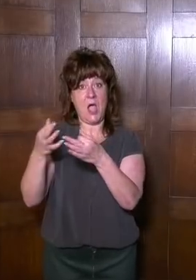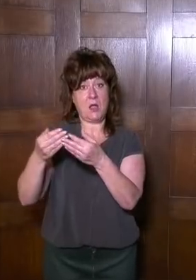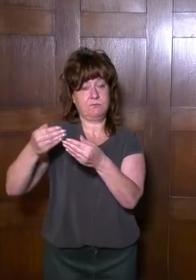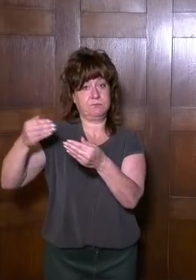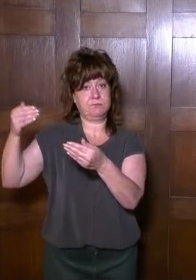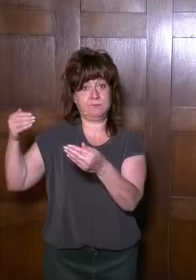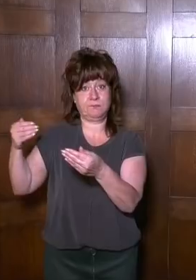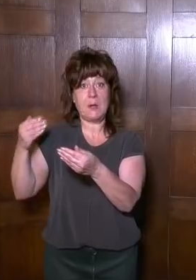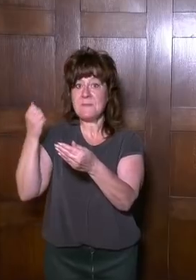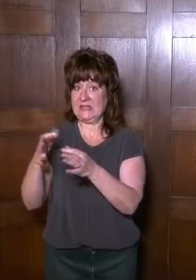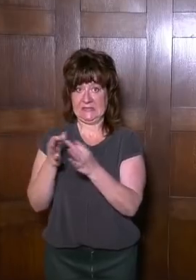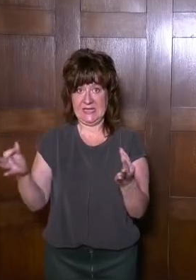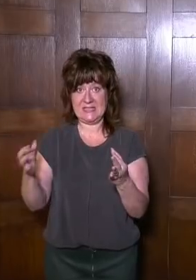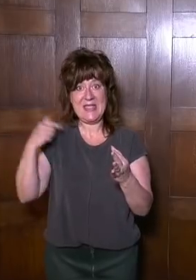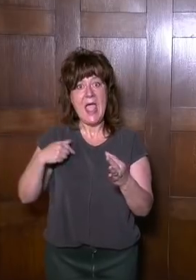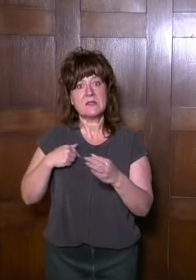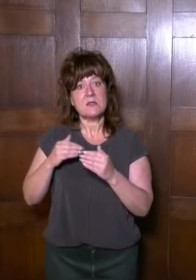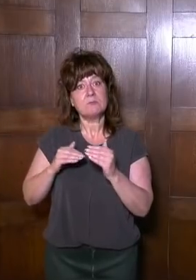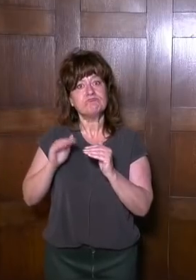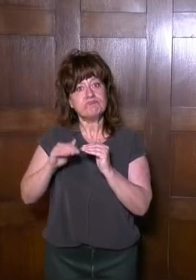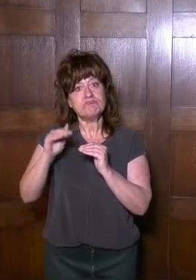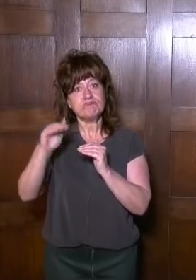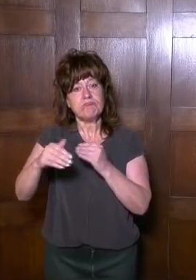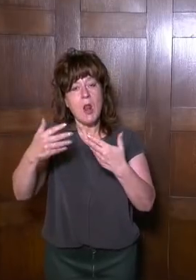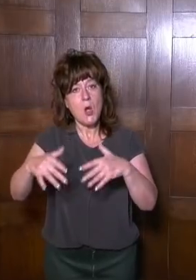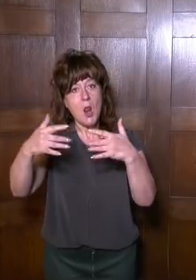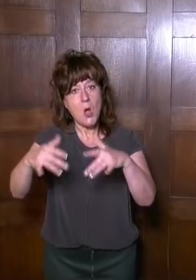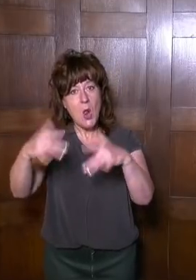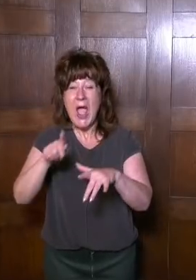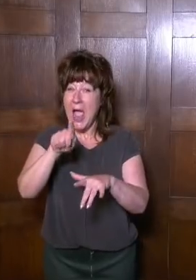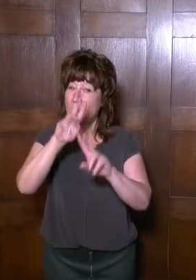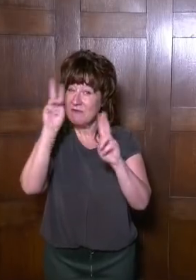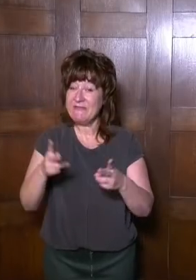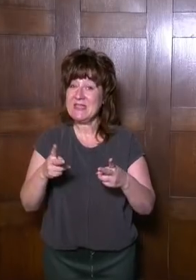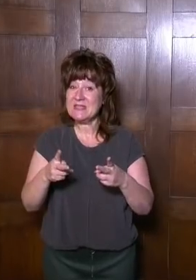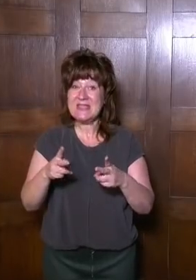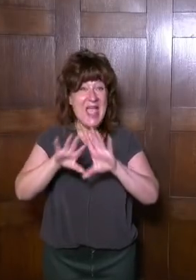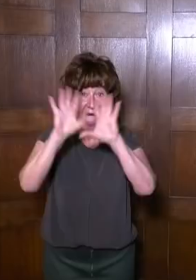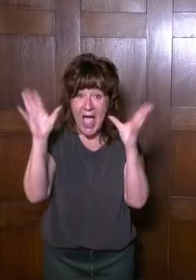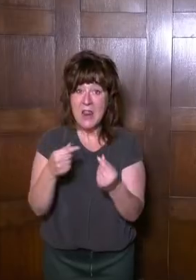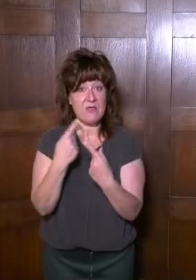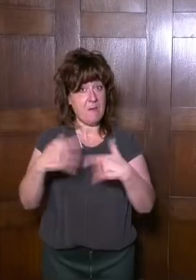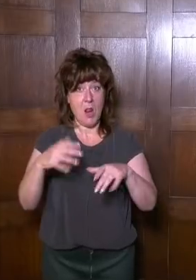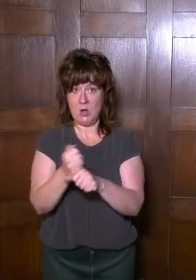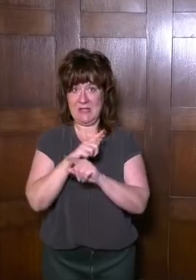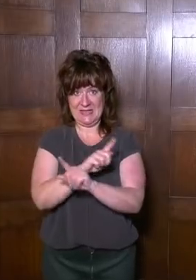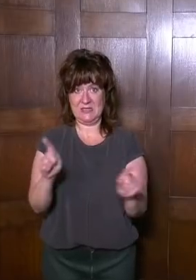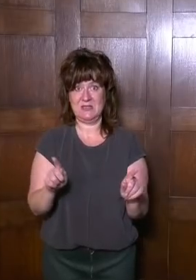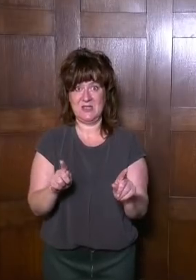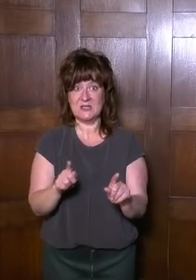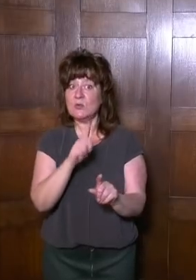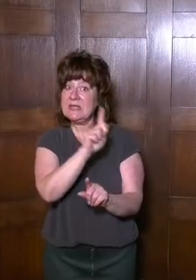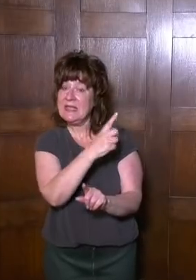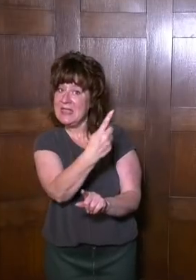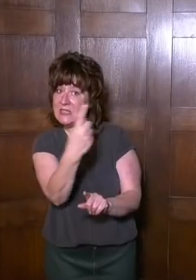jetzt stufenweise lockern und auch dort ist es wichtig, dass wir das eben stückchenweise machen und jeder kann sein